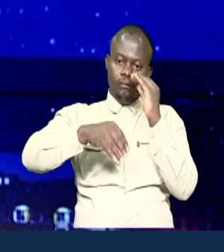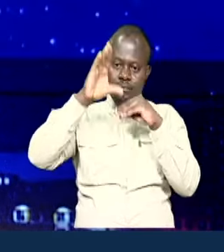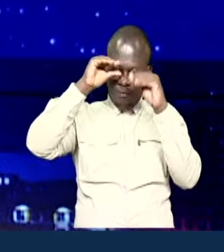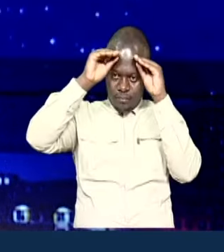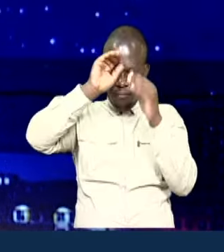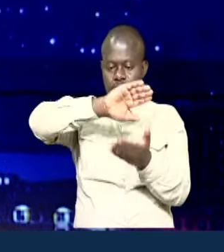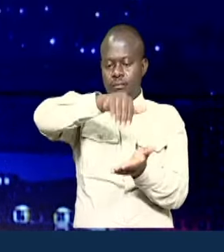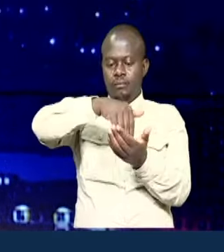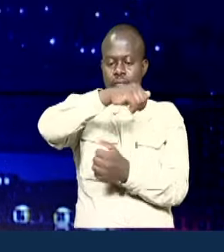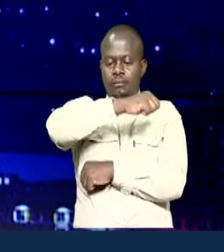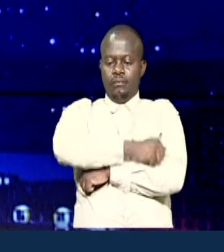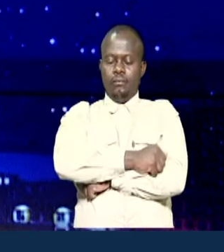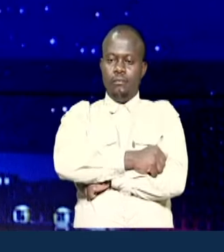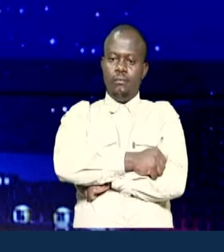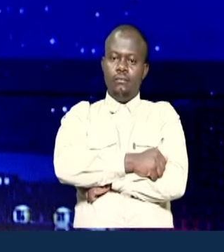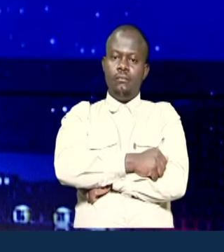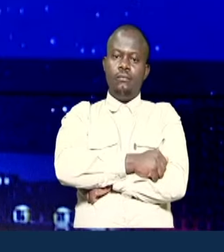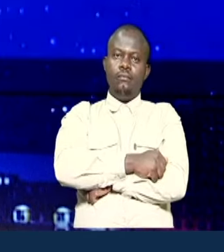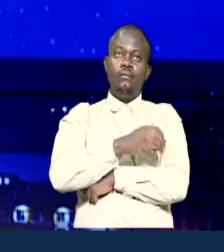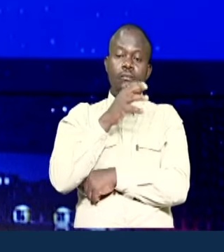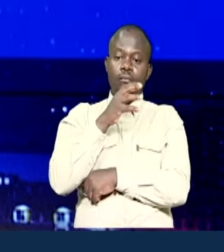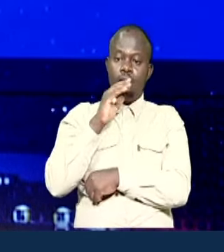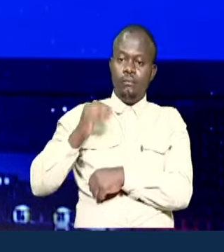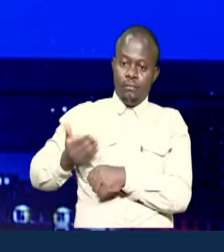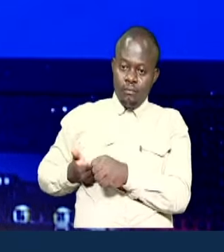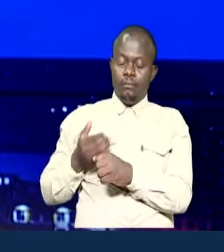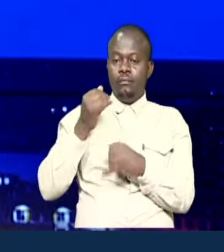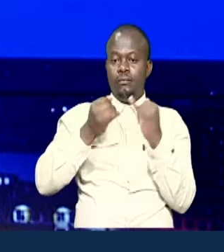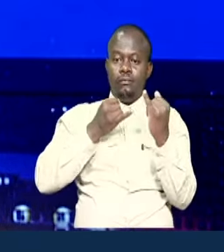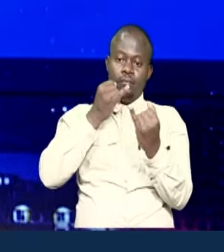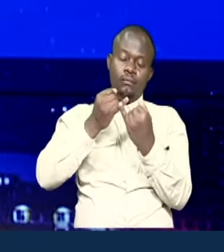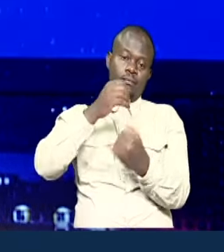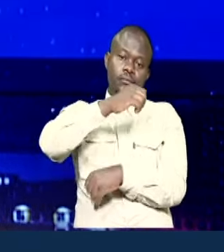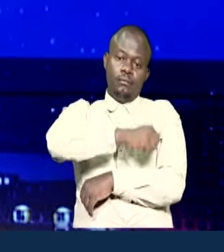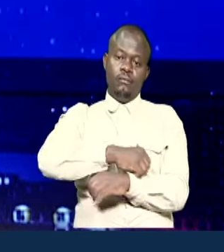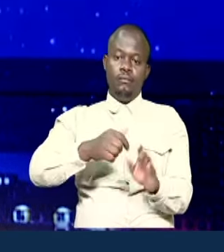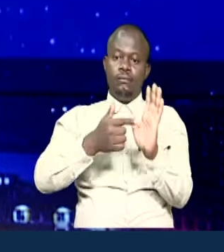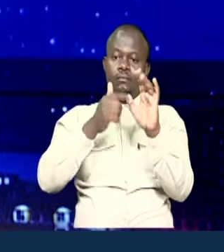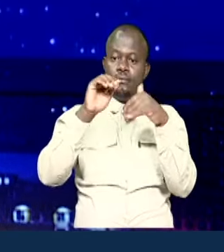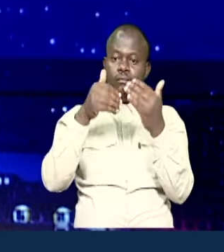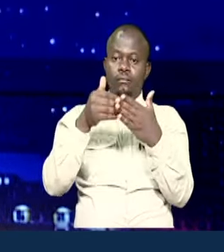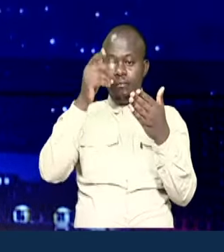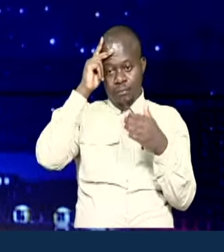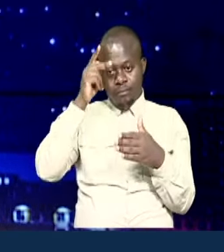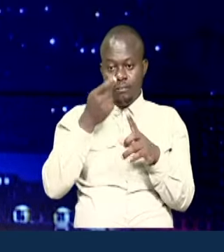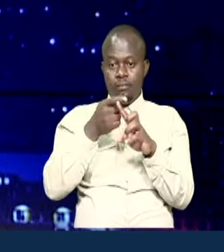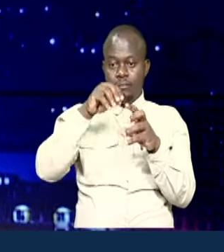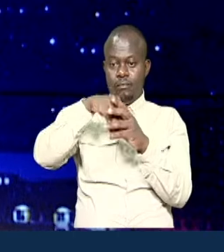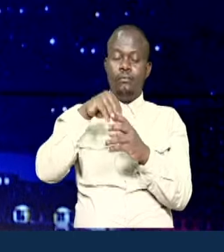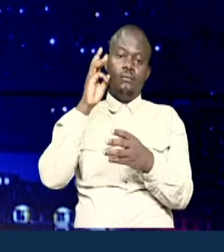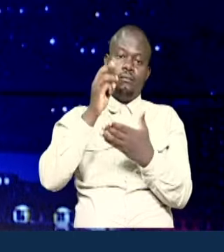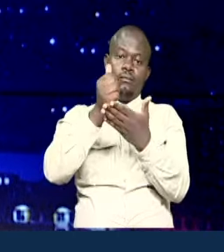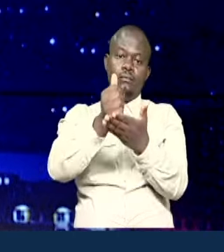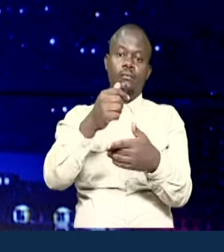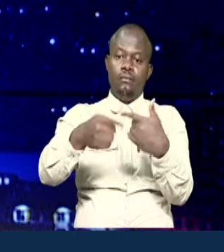kigo cy'ishuri cya Mother Mary International School Complex. Bagaragaje ko ubumenyi bahakwiye buzabafasha